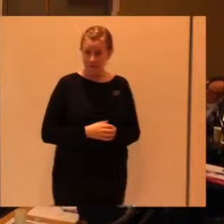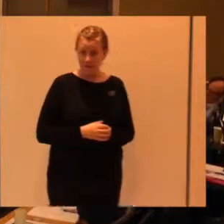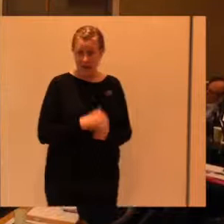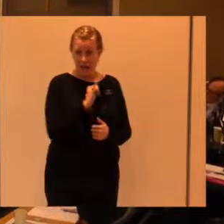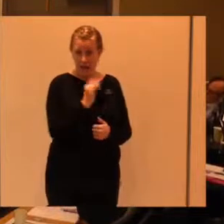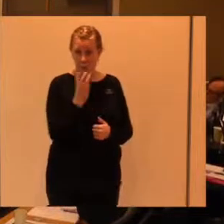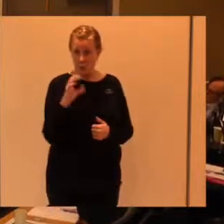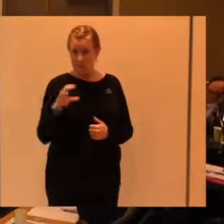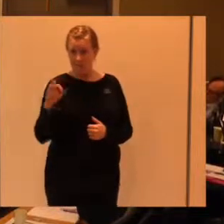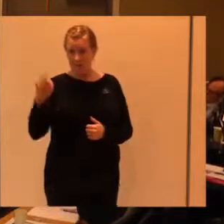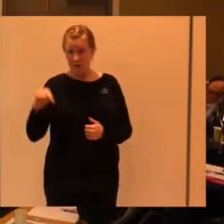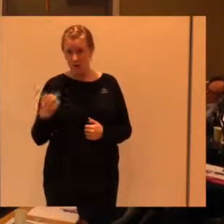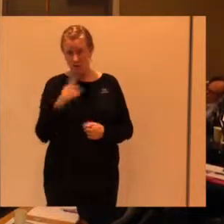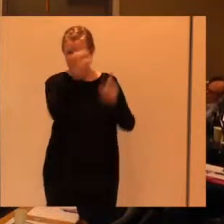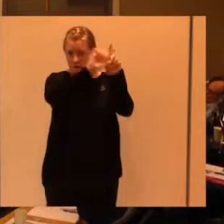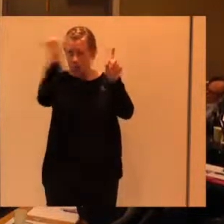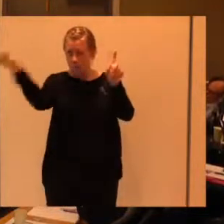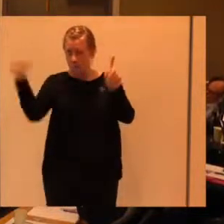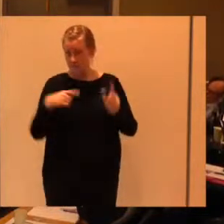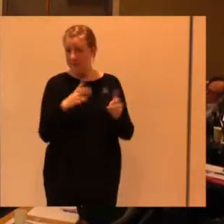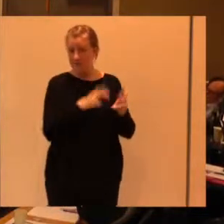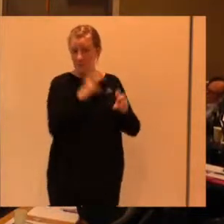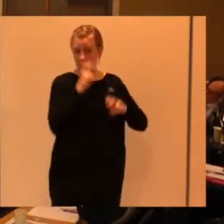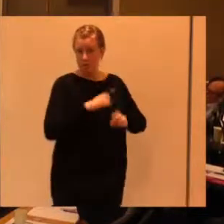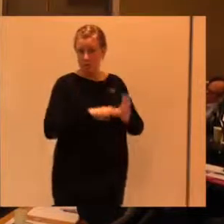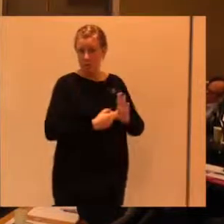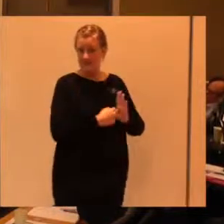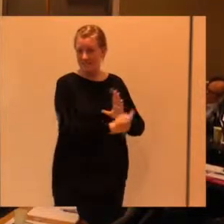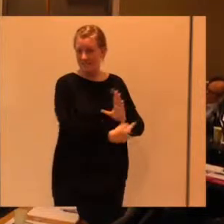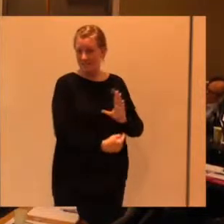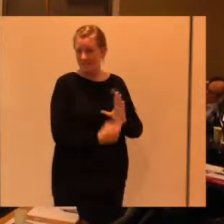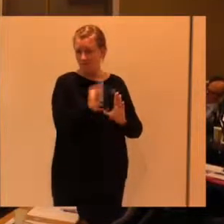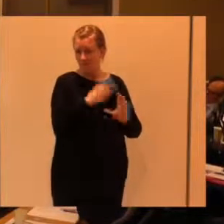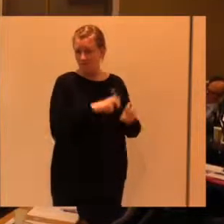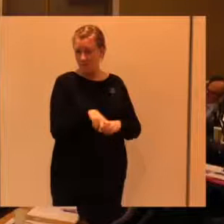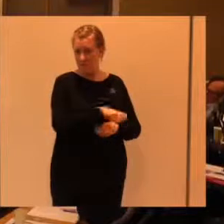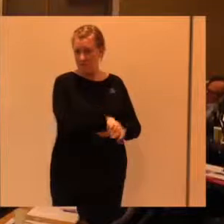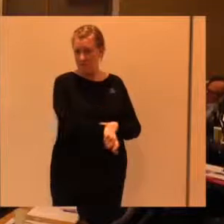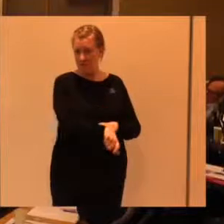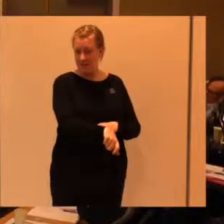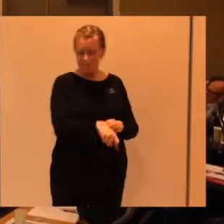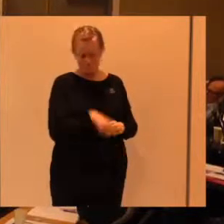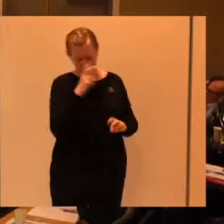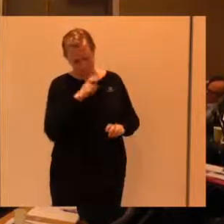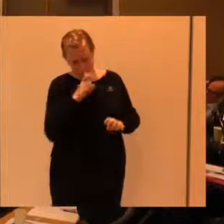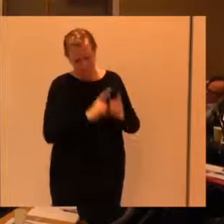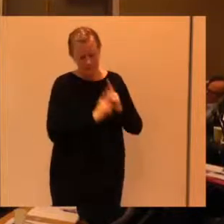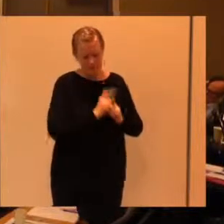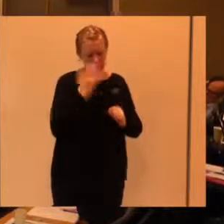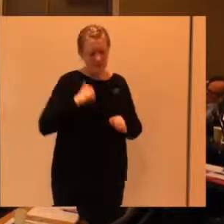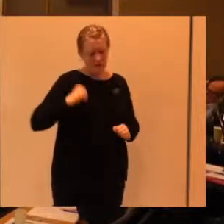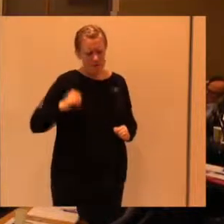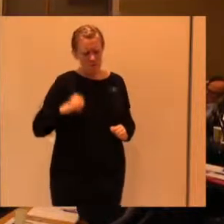here. Och det heter det forskningsprojektet, så det är två forskare som håller på och ser, skulle man kunna